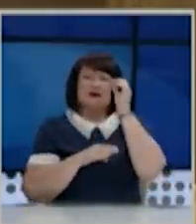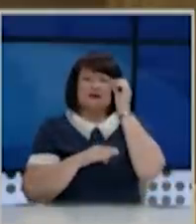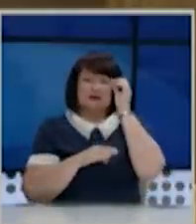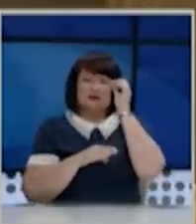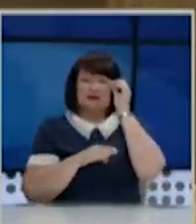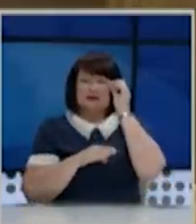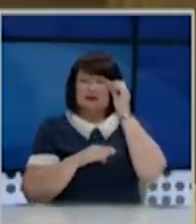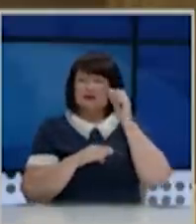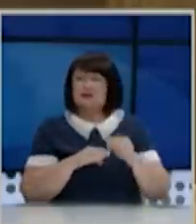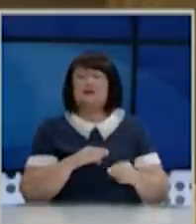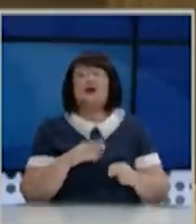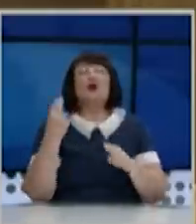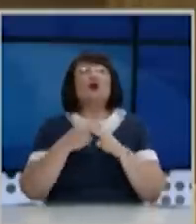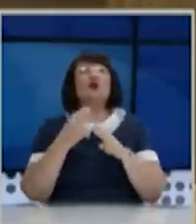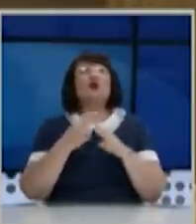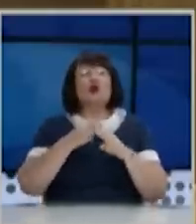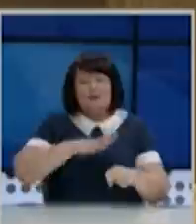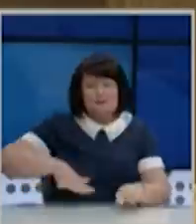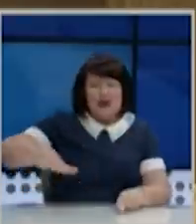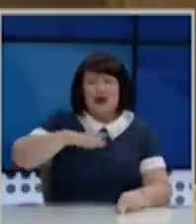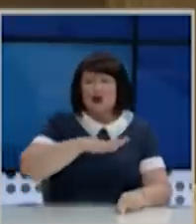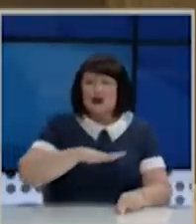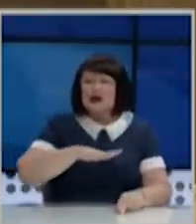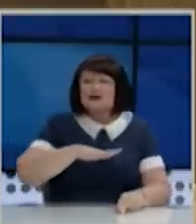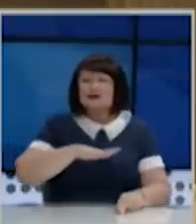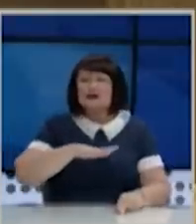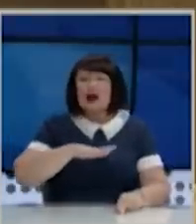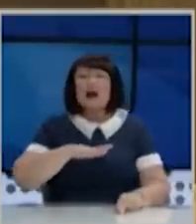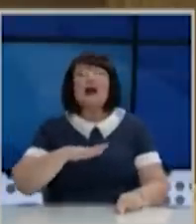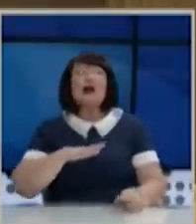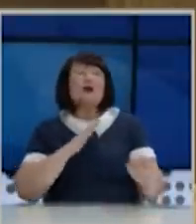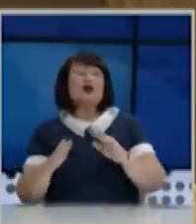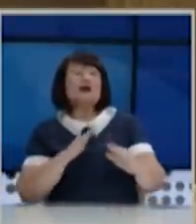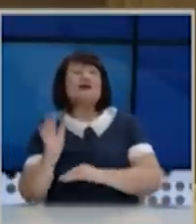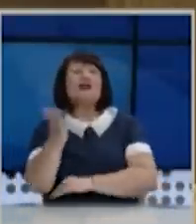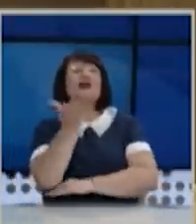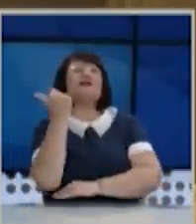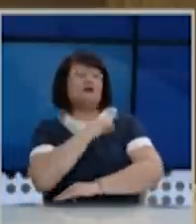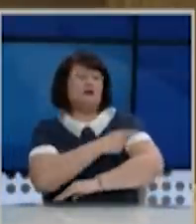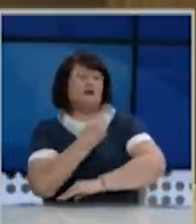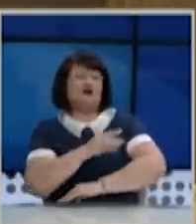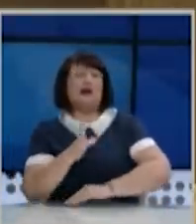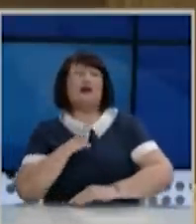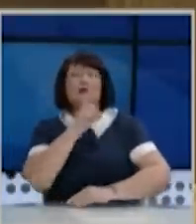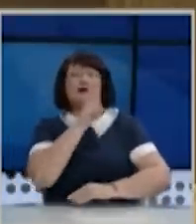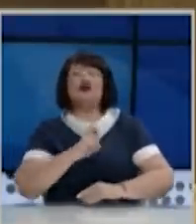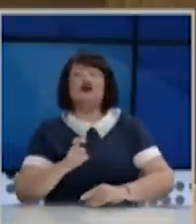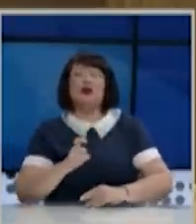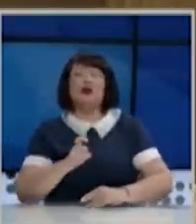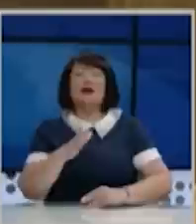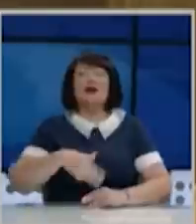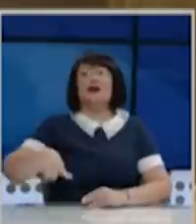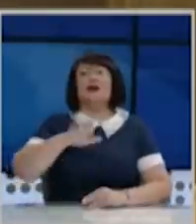σε περιοχές υψηλής προστασίας, αλλά ανίκανοι να προστατεύσετε τα δάση, την ανθρώπινη ζωή και τις